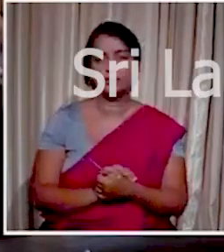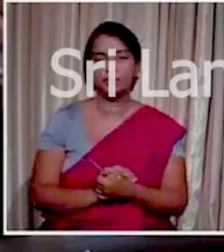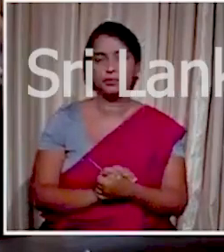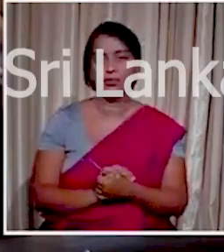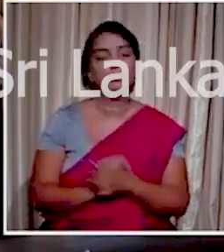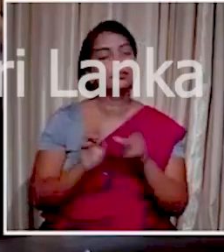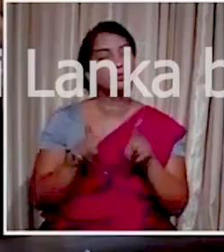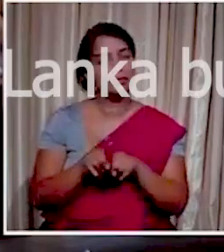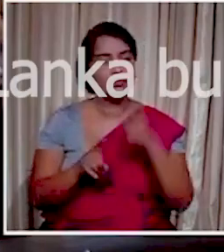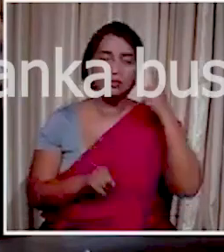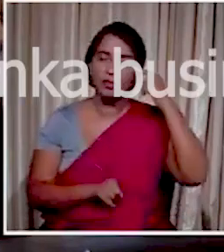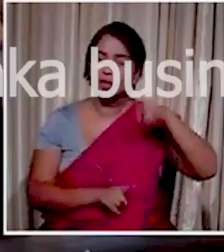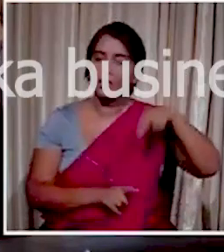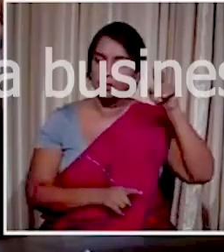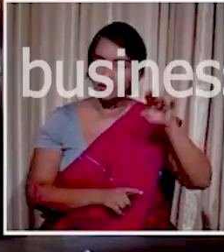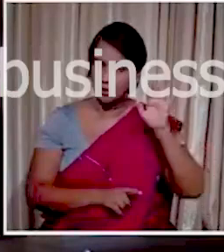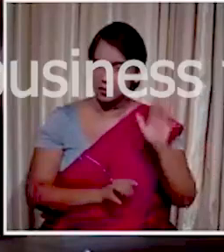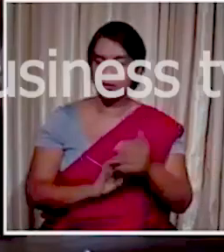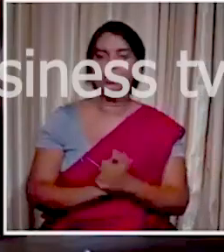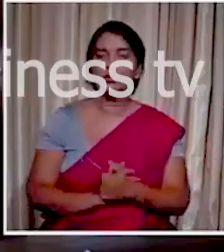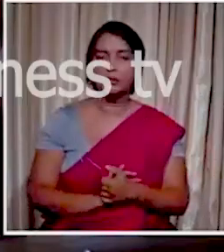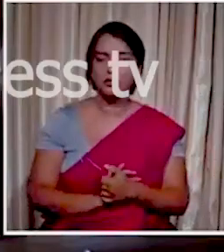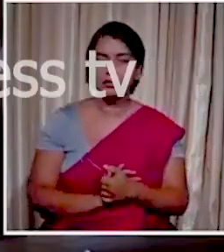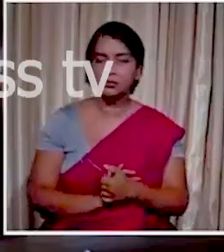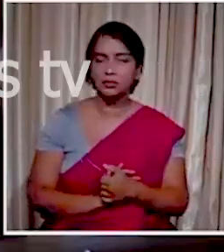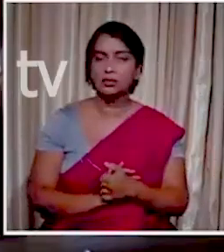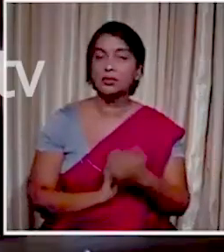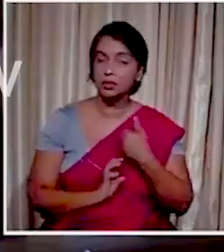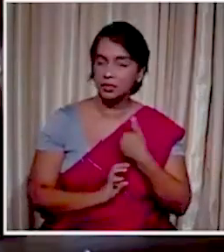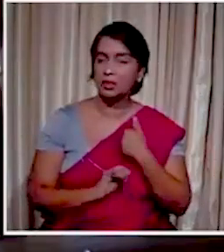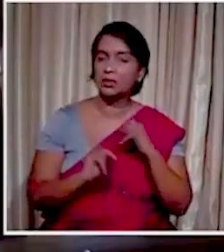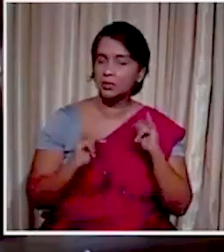ए वगे मा विश्वास करनवा अपिट यम